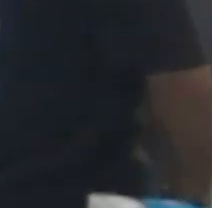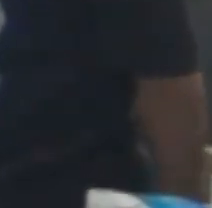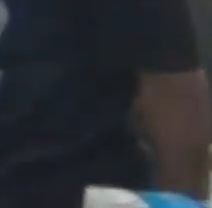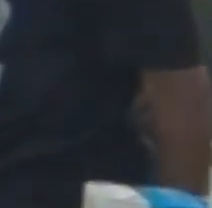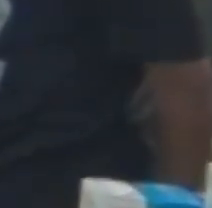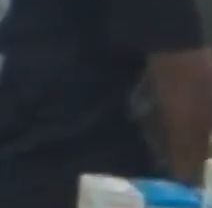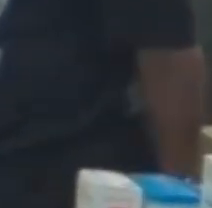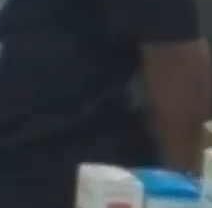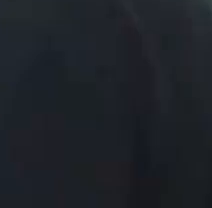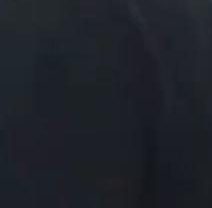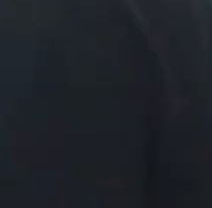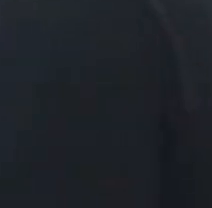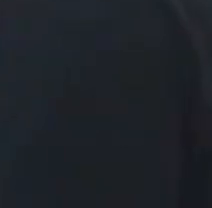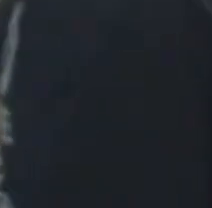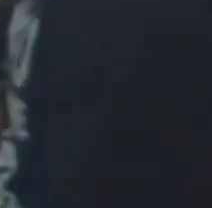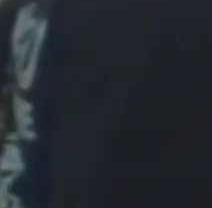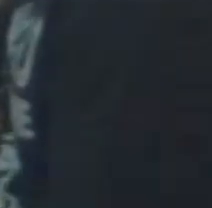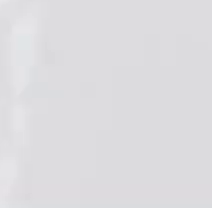resep dokter.